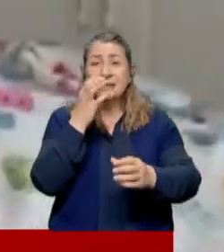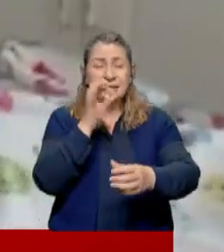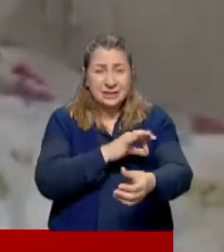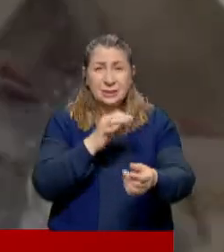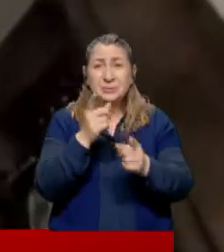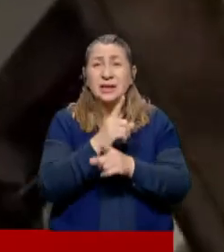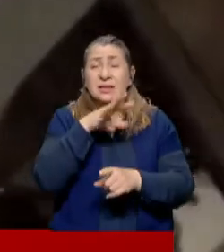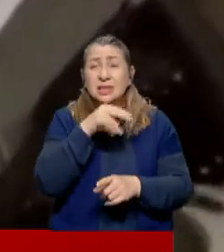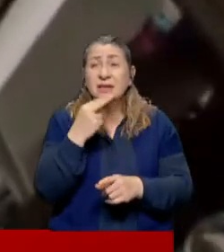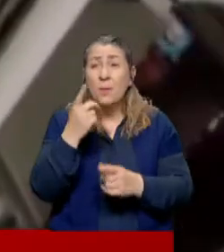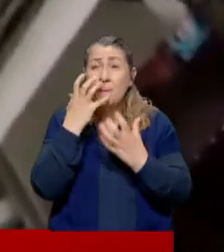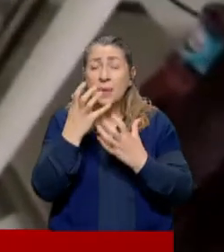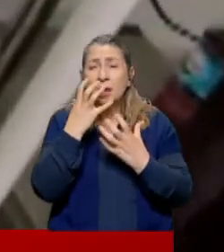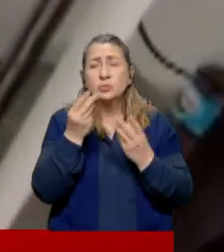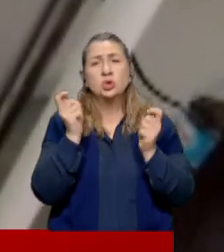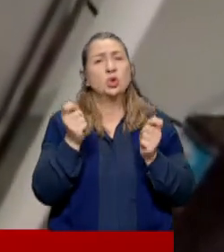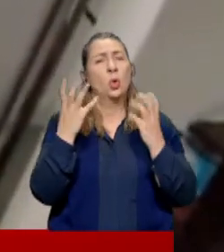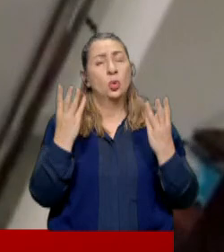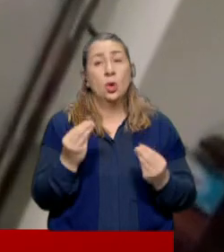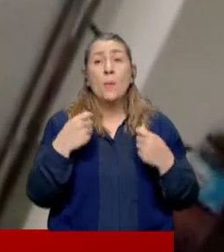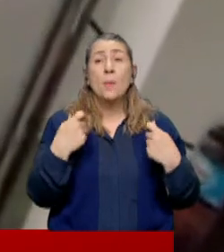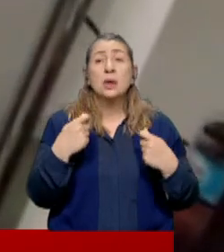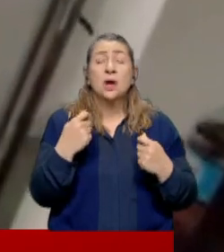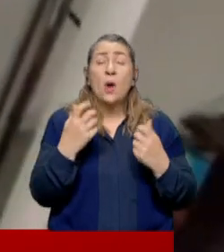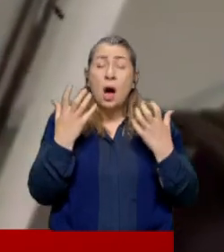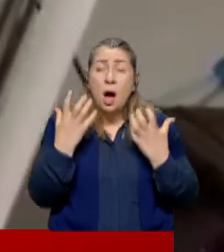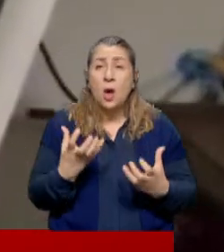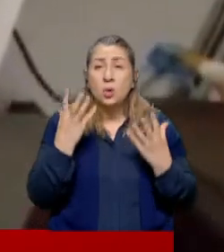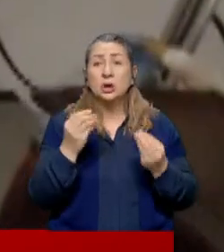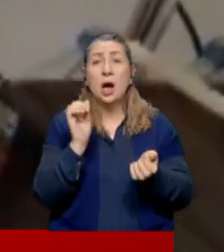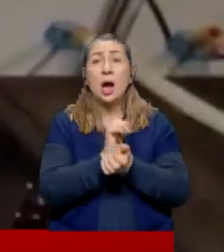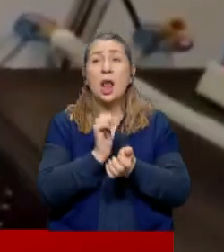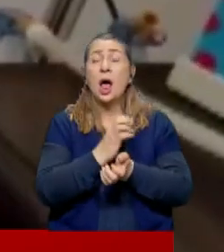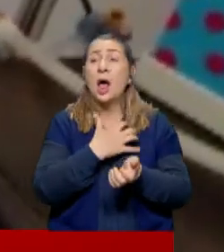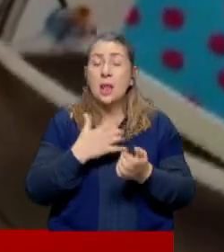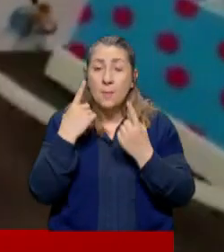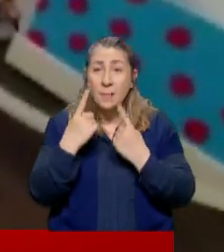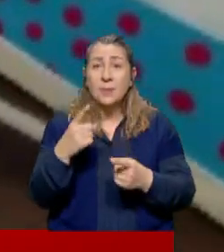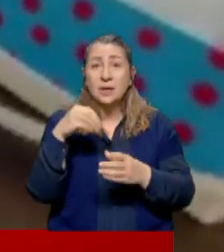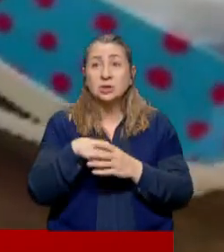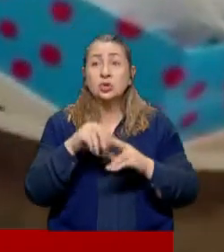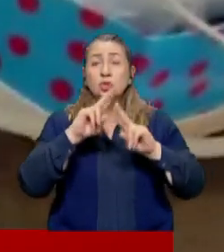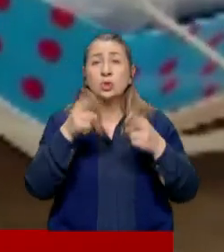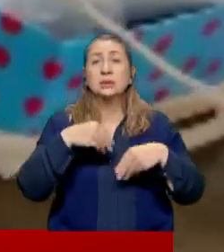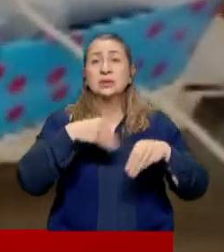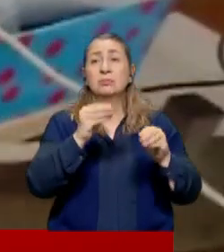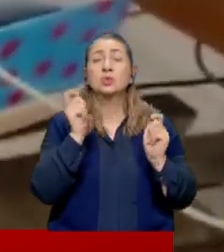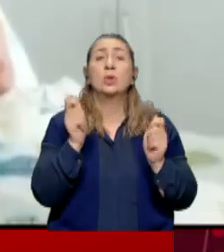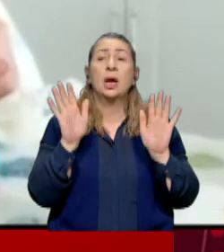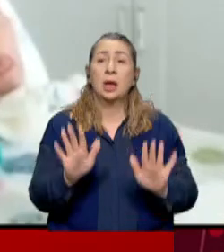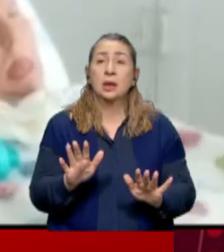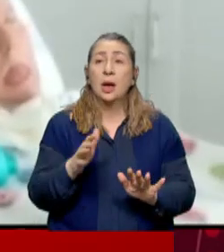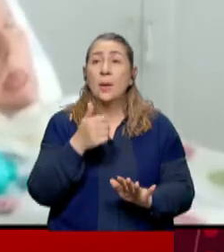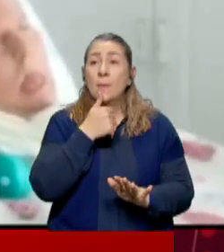yaşayan yaşlı kadının da bakımı iyice güçleşti. Masraflar ağır olunca aile annelerine bakabilmek için dükkanı da satmak zorunda